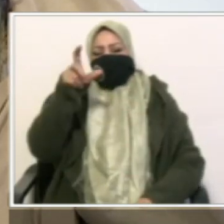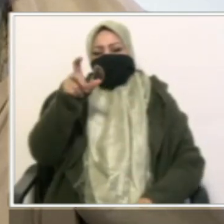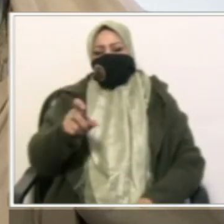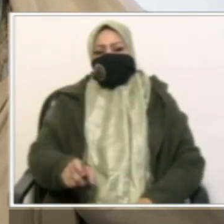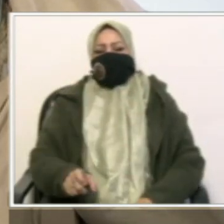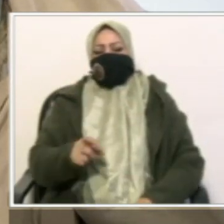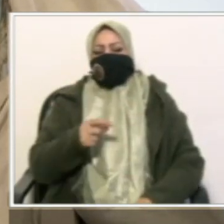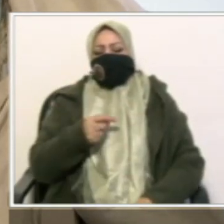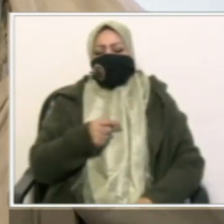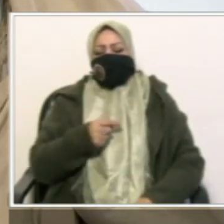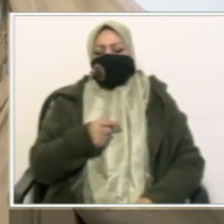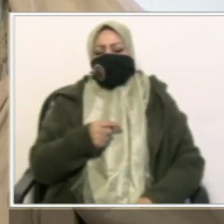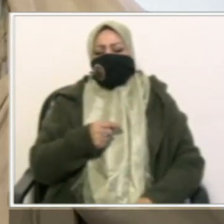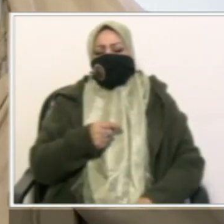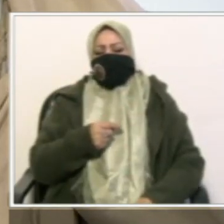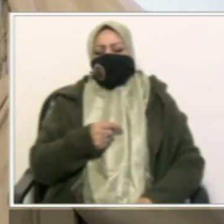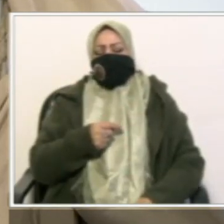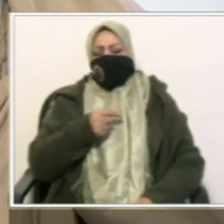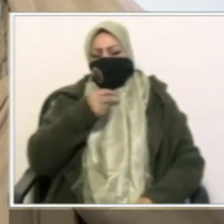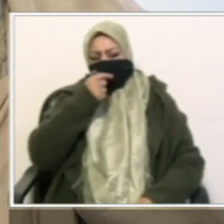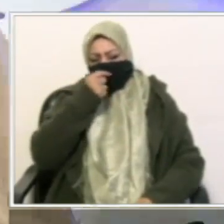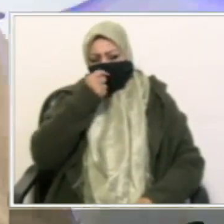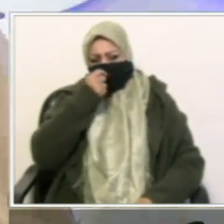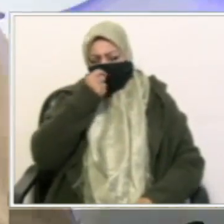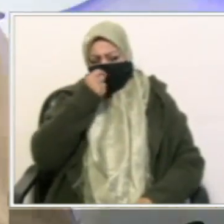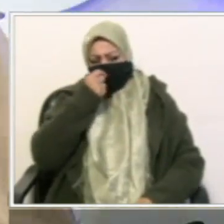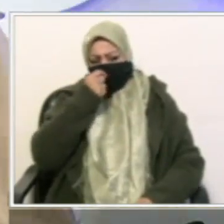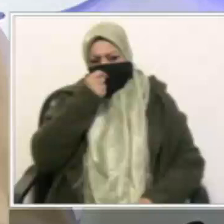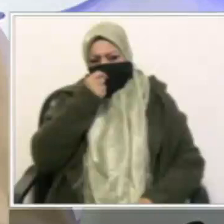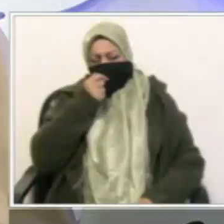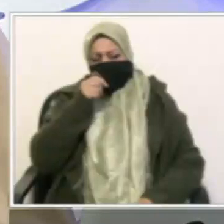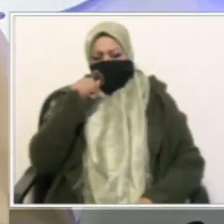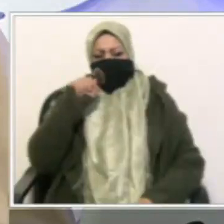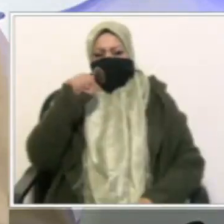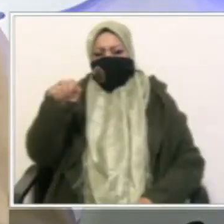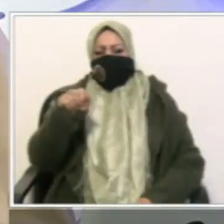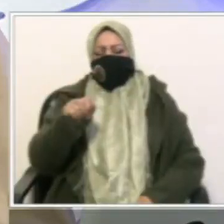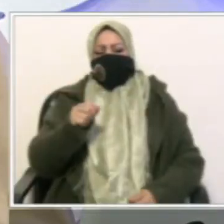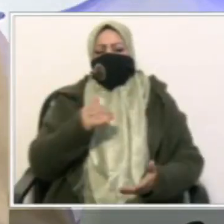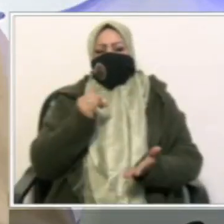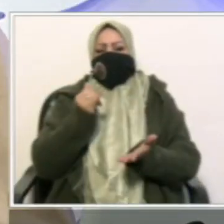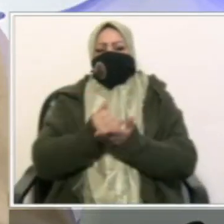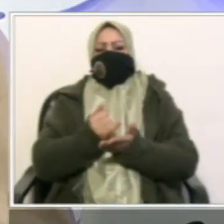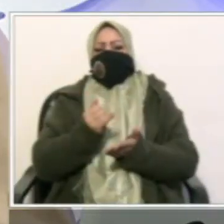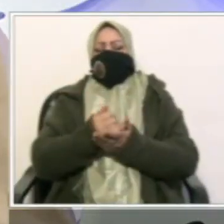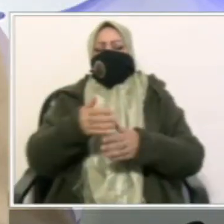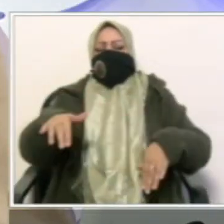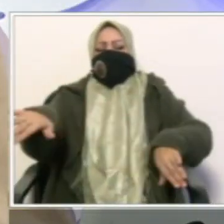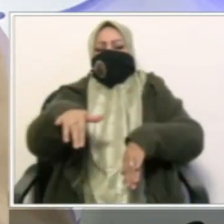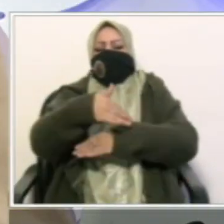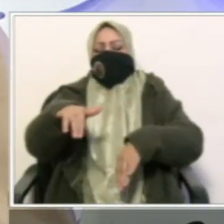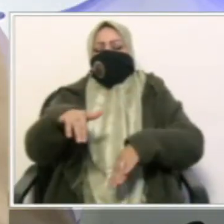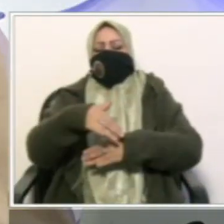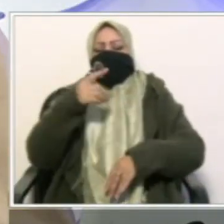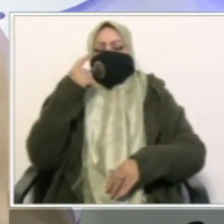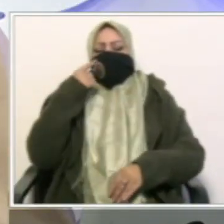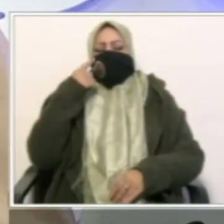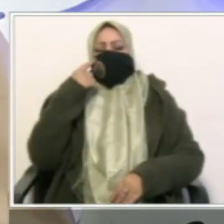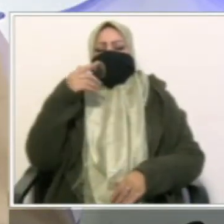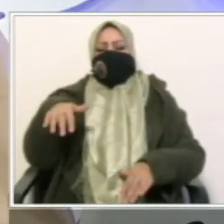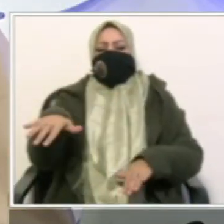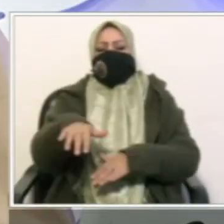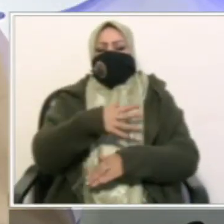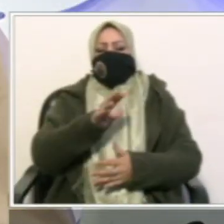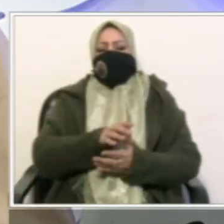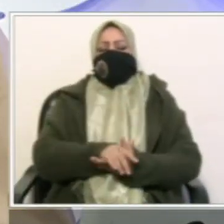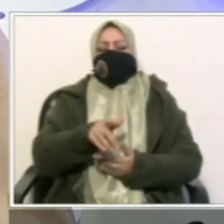أو أخطأ في حق شخص في الطريق العام يقول فيعني سببته ولكنه يعني